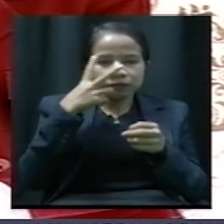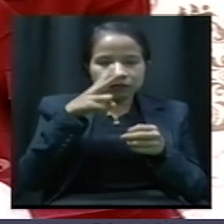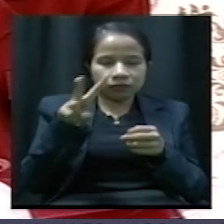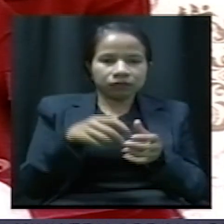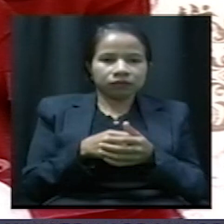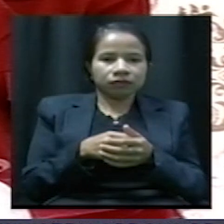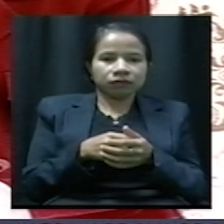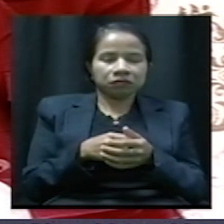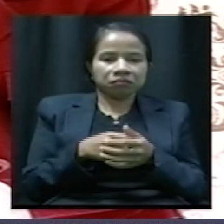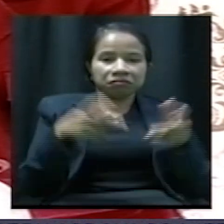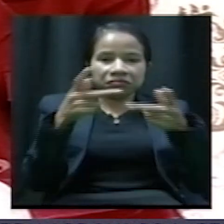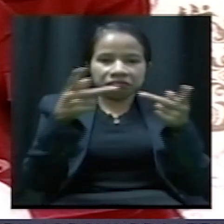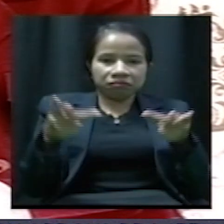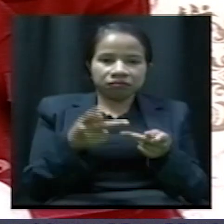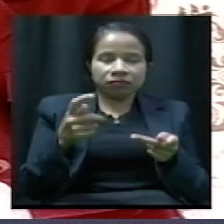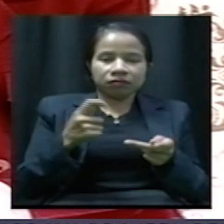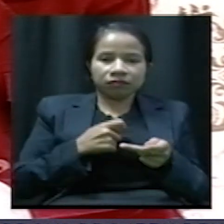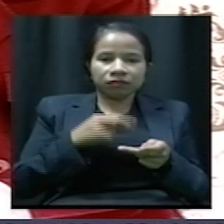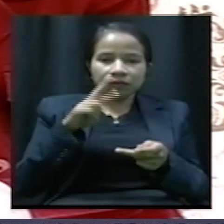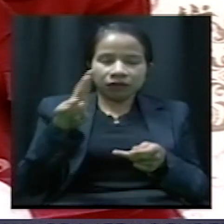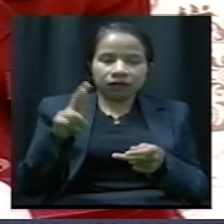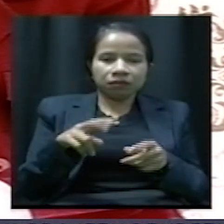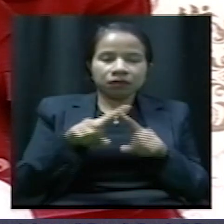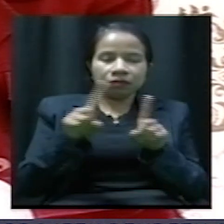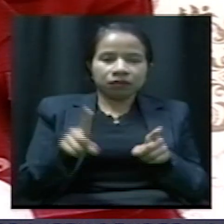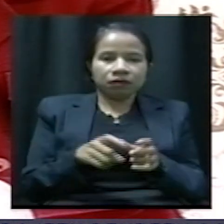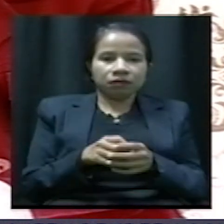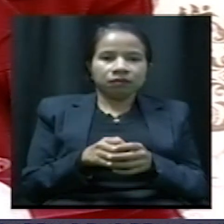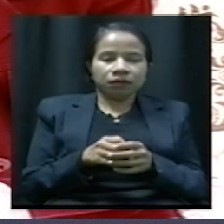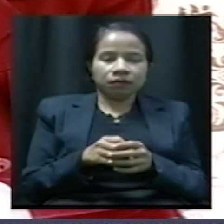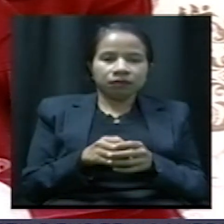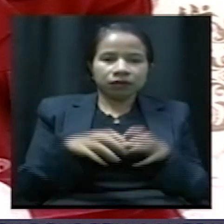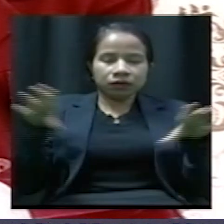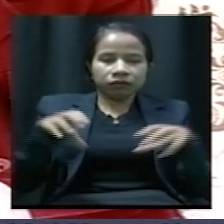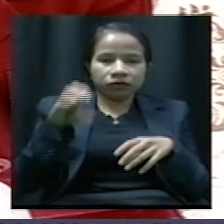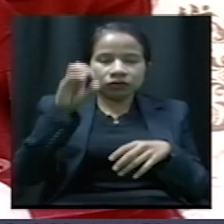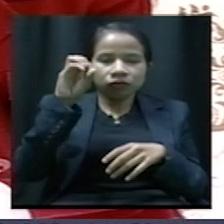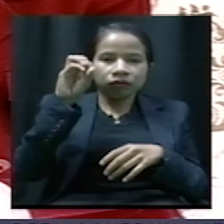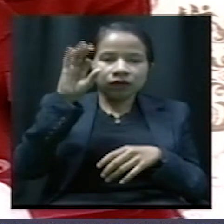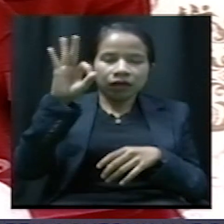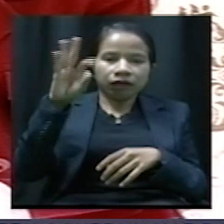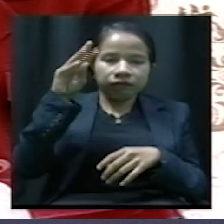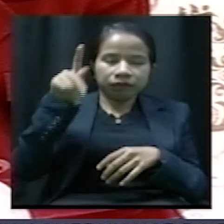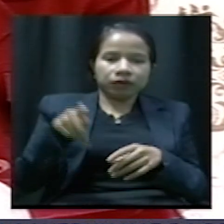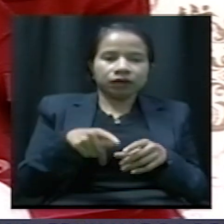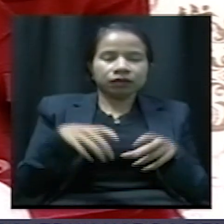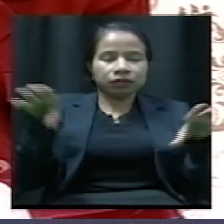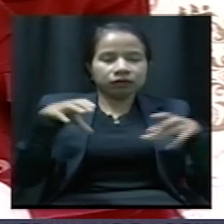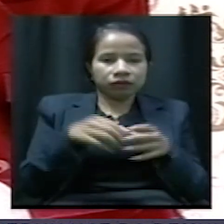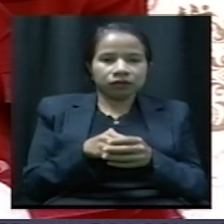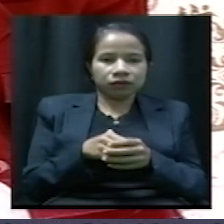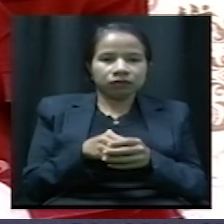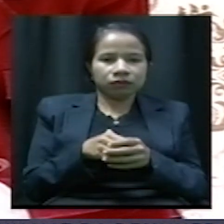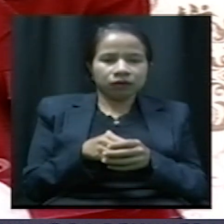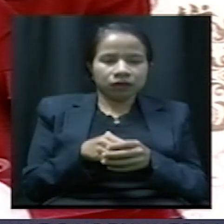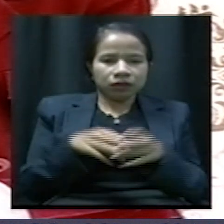hareba sentro tibare ma be hareba funsaun publiku ni papel ba iha empresario lokal empresario